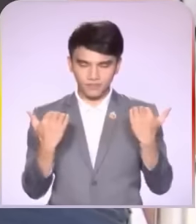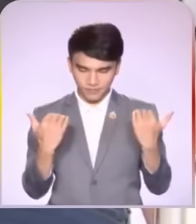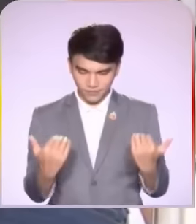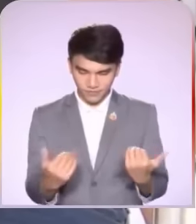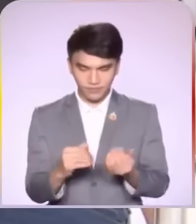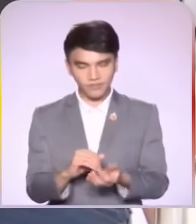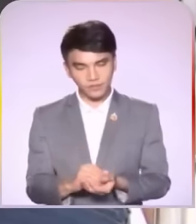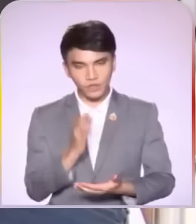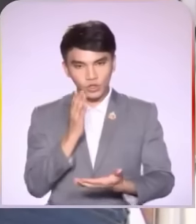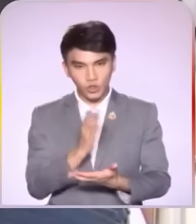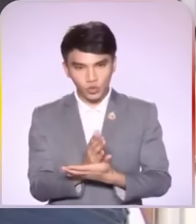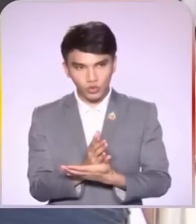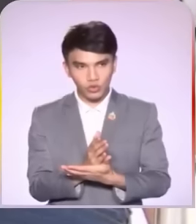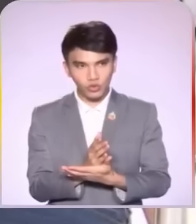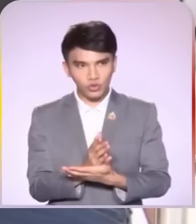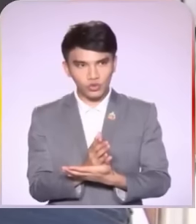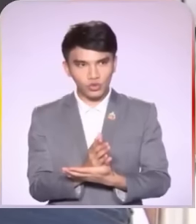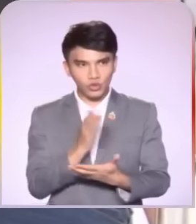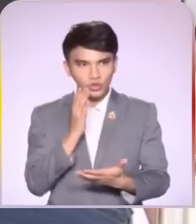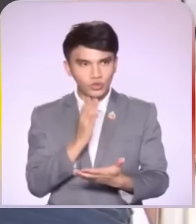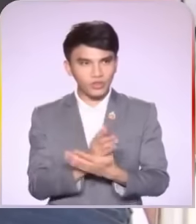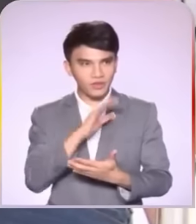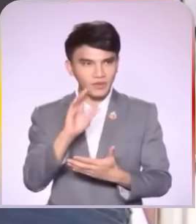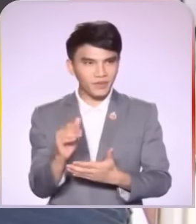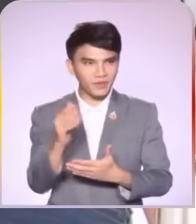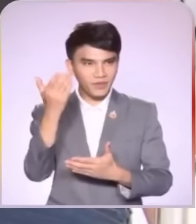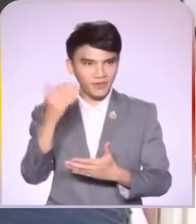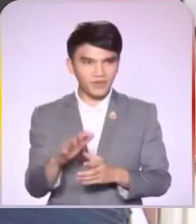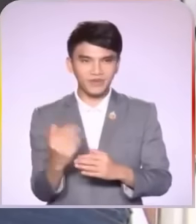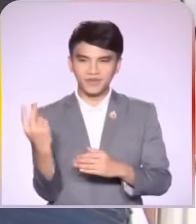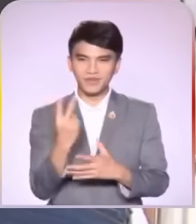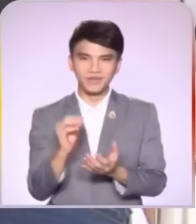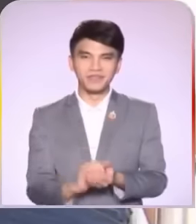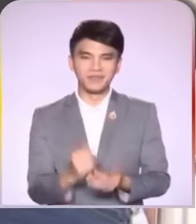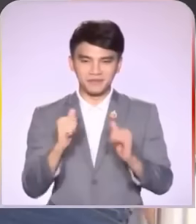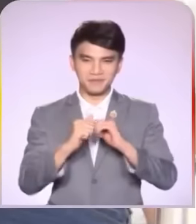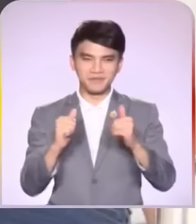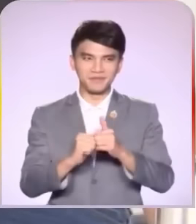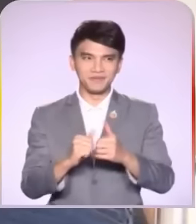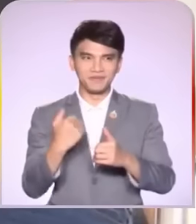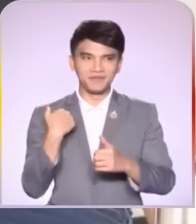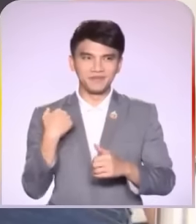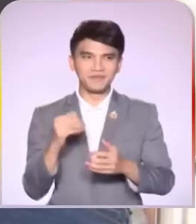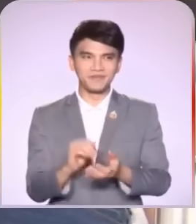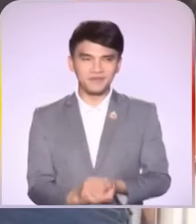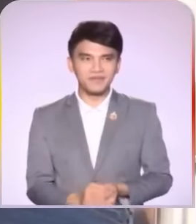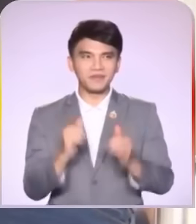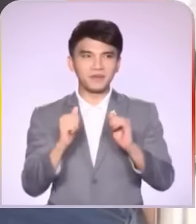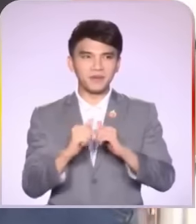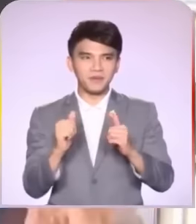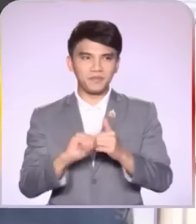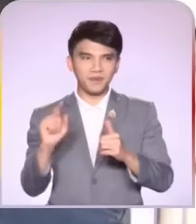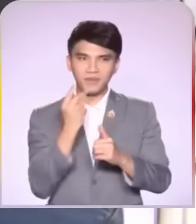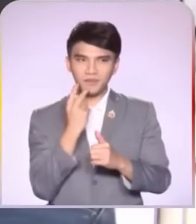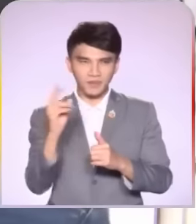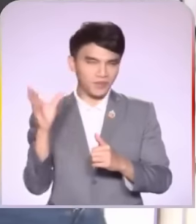านายธนพลหยุดขับไปหยุดขี่ไปสักพักนึงค่ะซึ่งทั้งสองคนเขามีปัญหากันนะคะแต่จะเป็นปัญหาอะไรอ่ะ